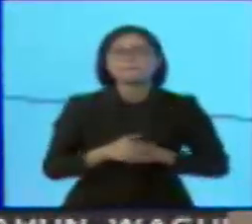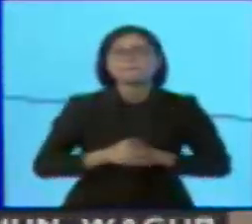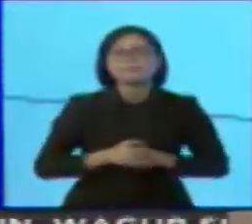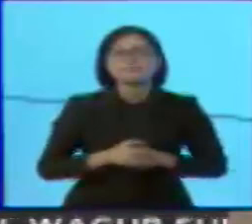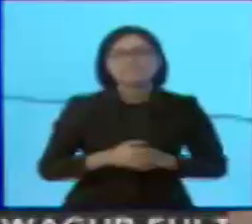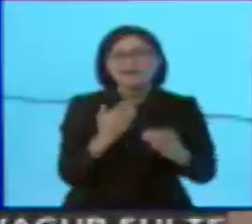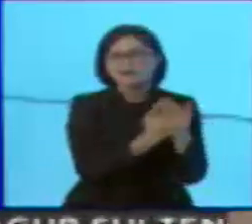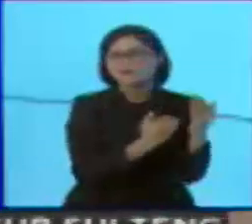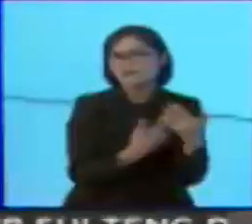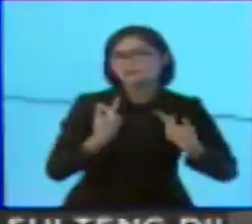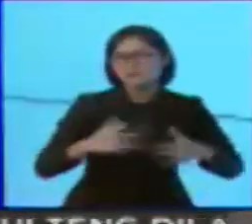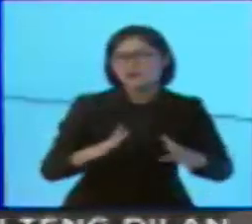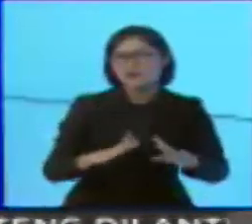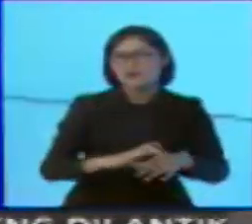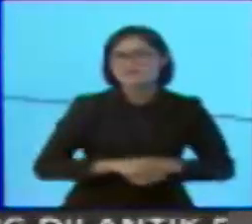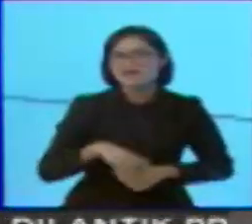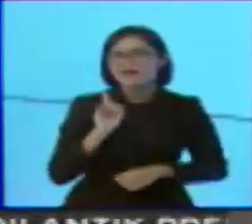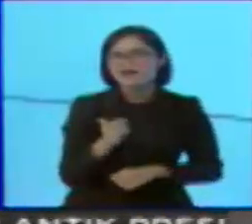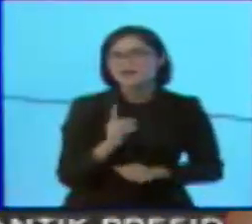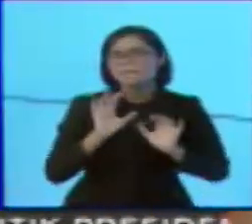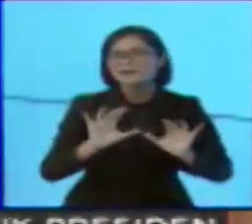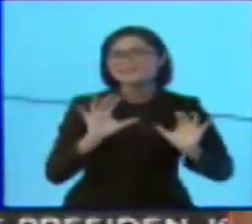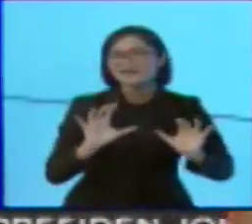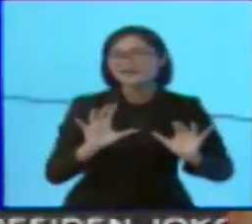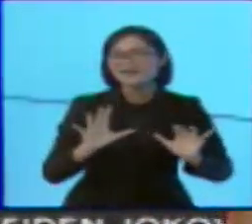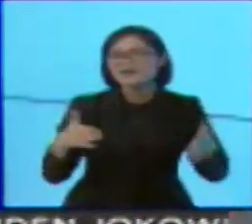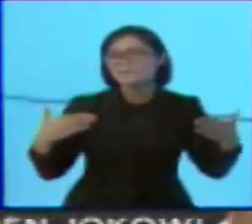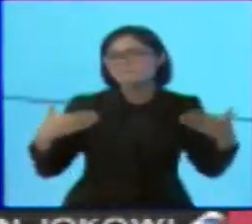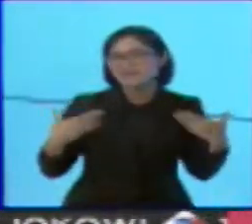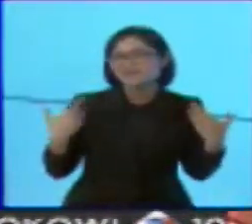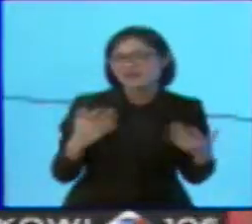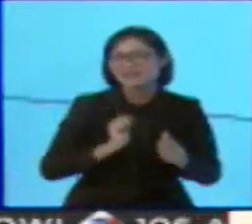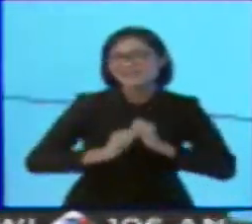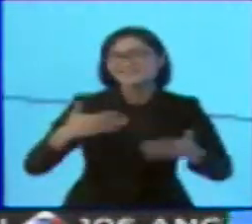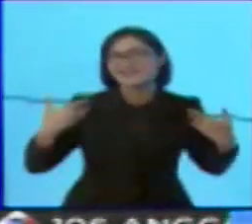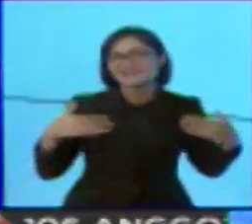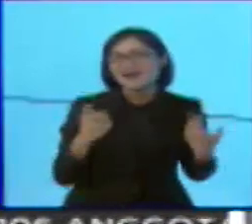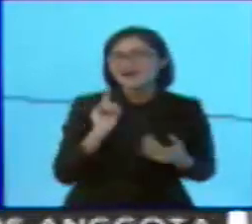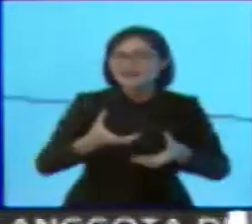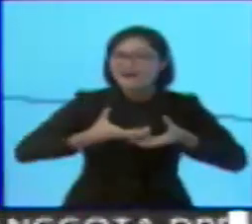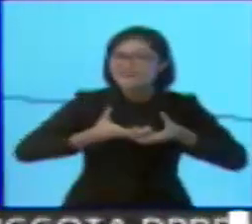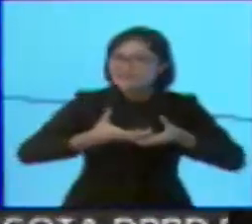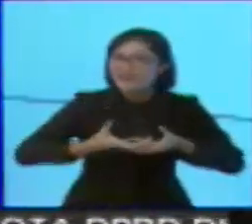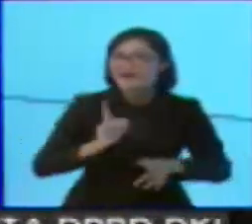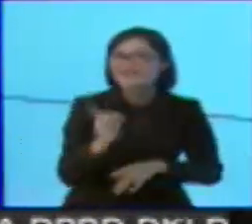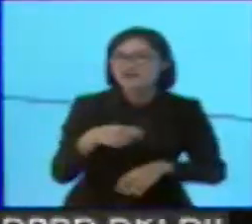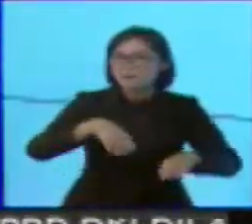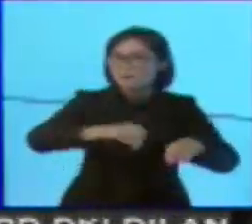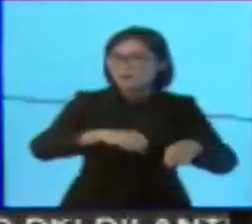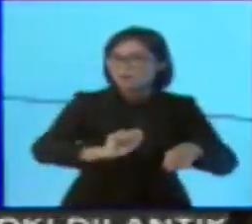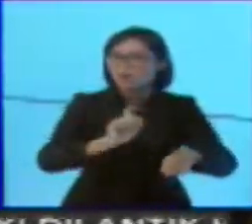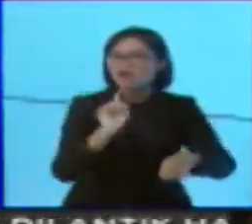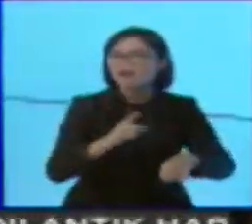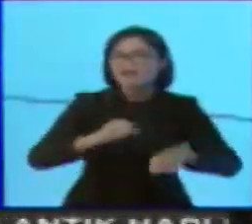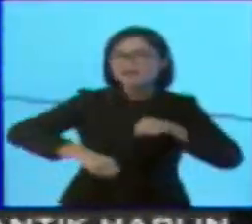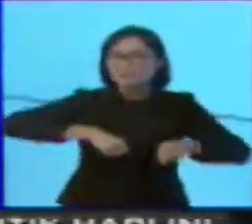Usai acara, peserta Jalan Sehat pun disambut dengan beragam hiburan dan mendapatkan berbagai macam hadiah. Di antaranya sepeda motor, sepeda,